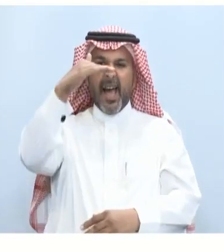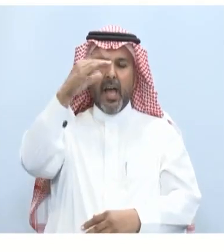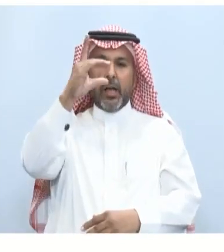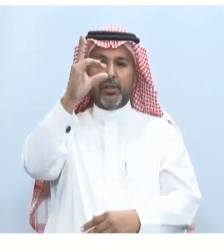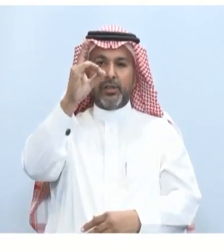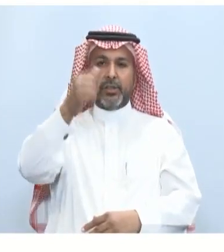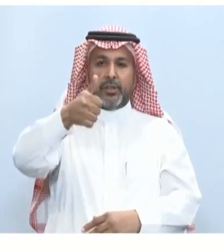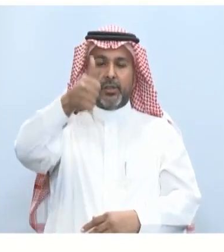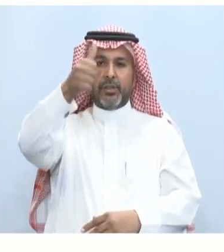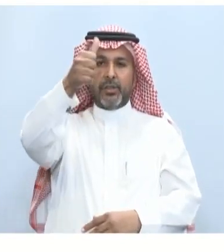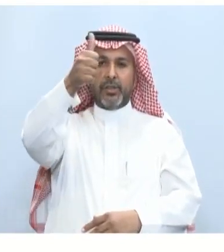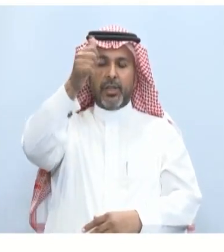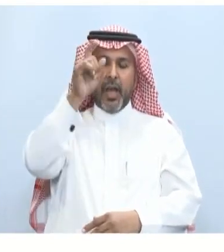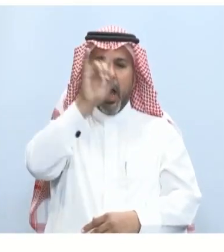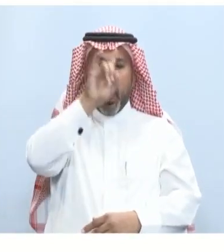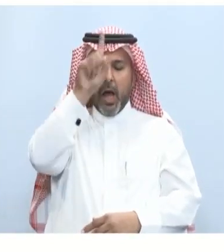تعريف المتغير